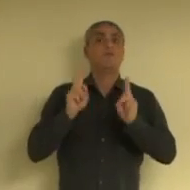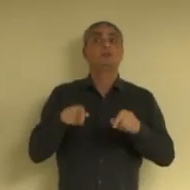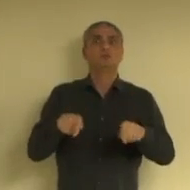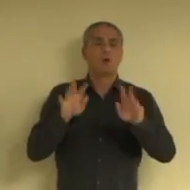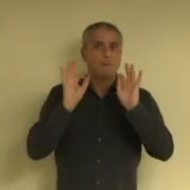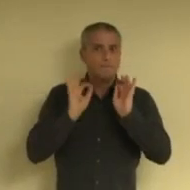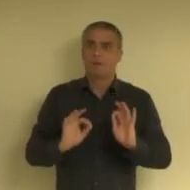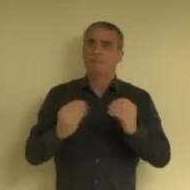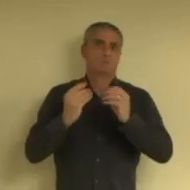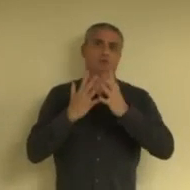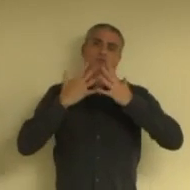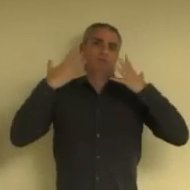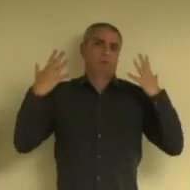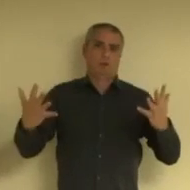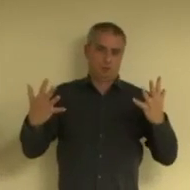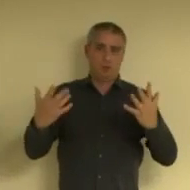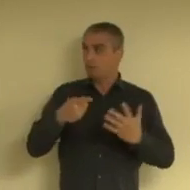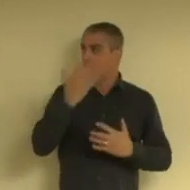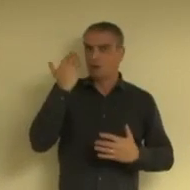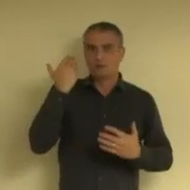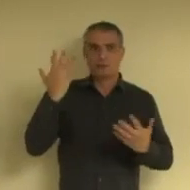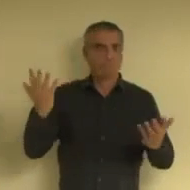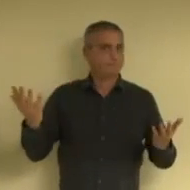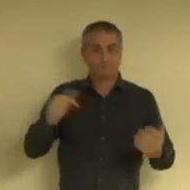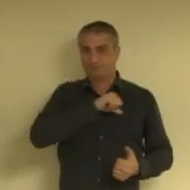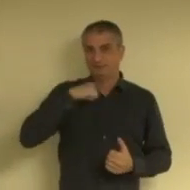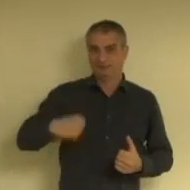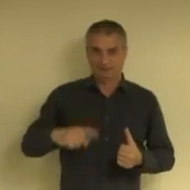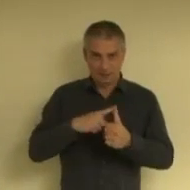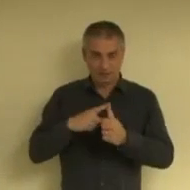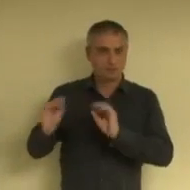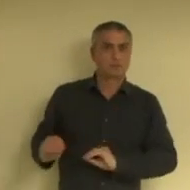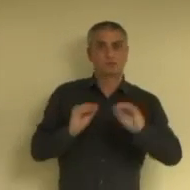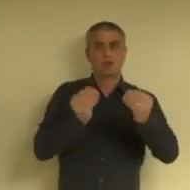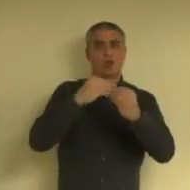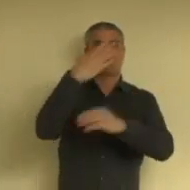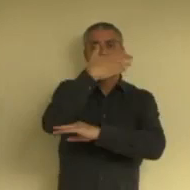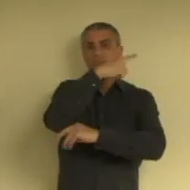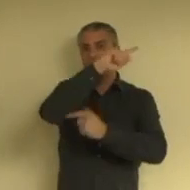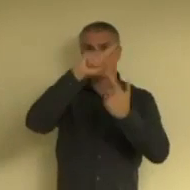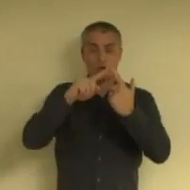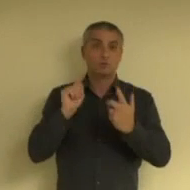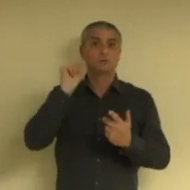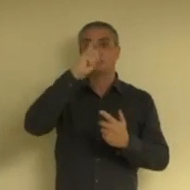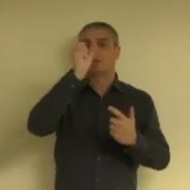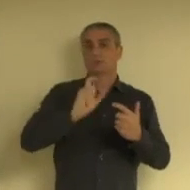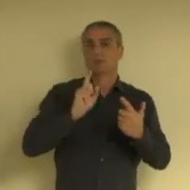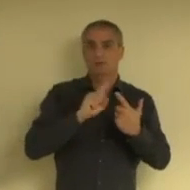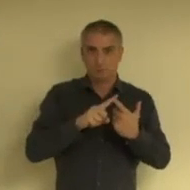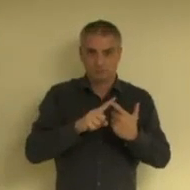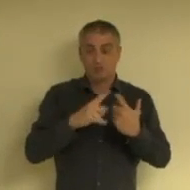פה באמת אירוע גדול מאוד. זה היה בסין, זה עבר למדינות אחרות, זה הגיע